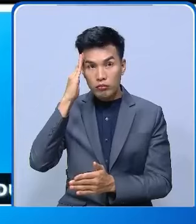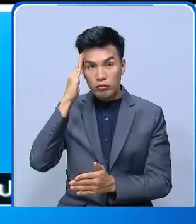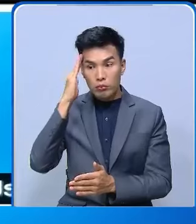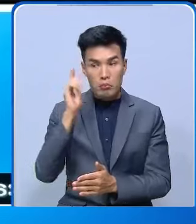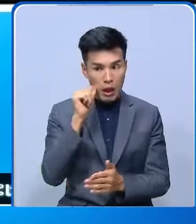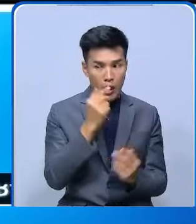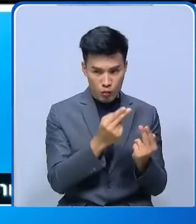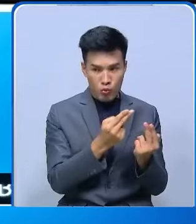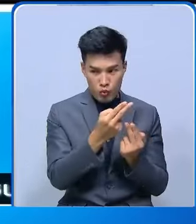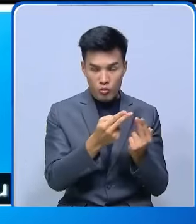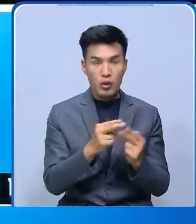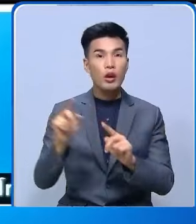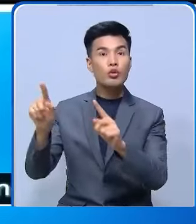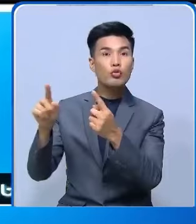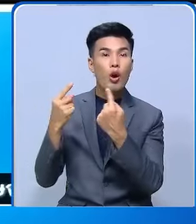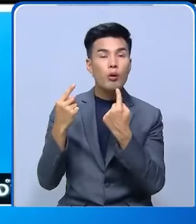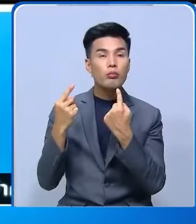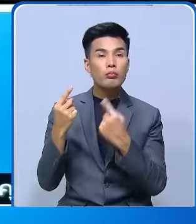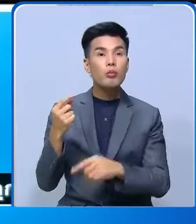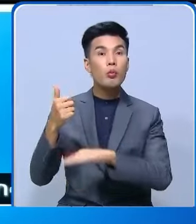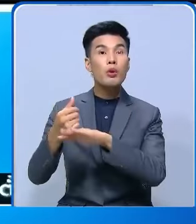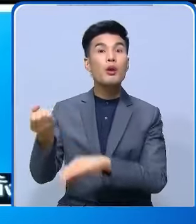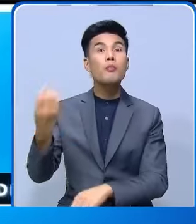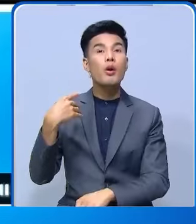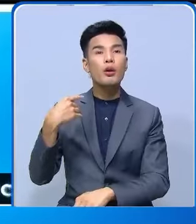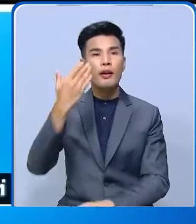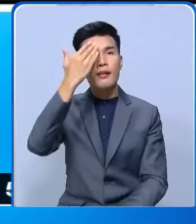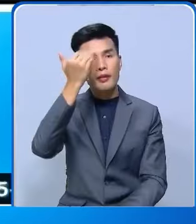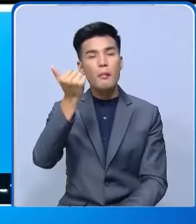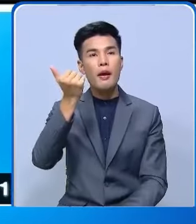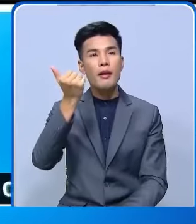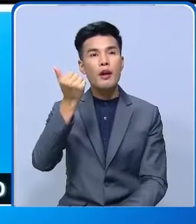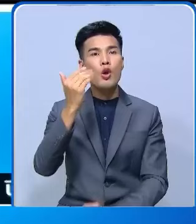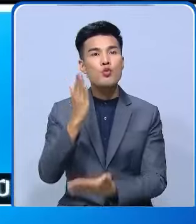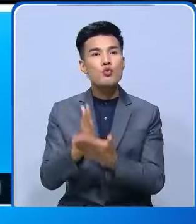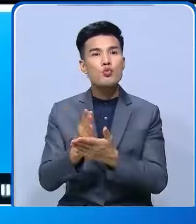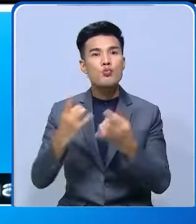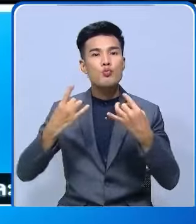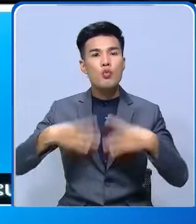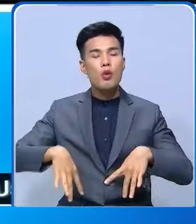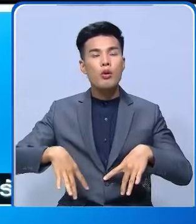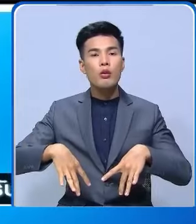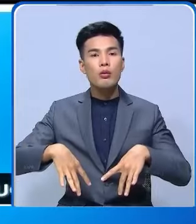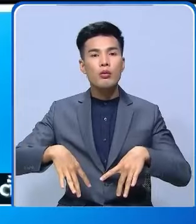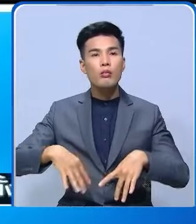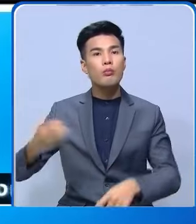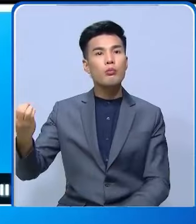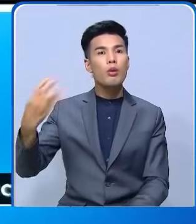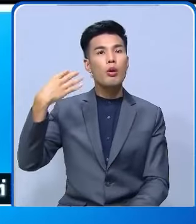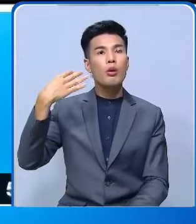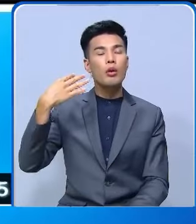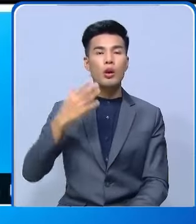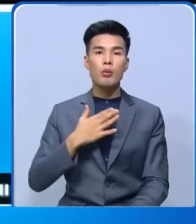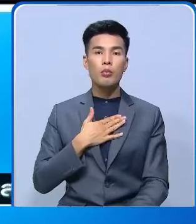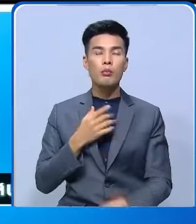ครับคำตอบที่ได้กลับมาก็คือเ้าบอกว่าทำไมหยุดงานมั่วซั่วอย่างนี้ผมก็เลย